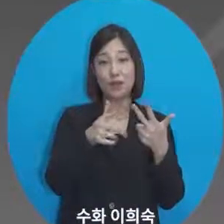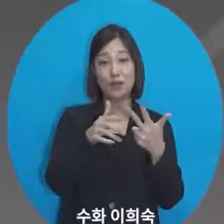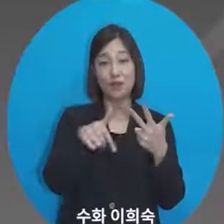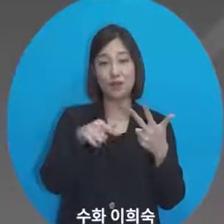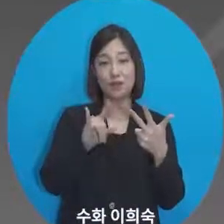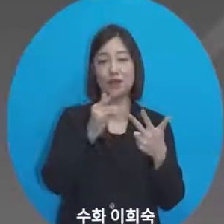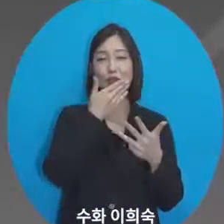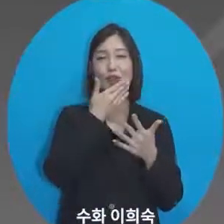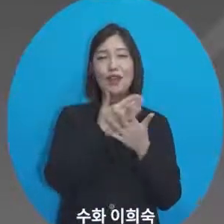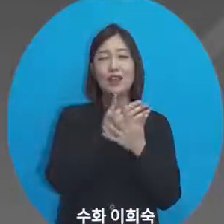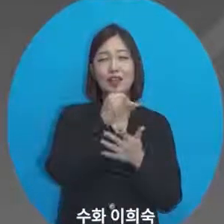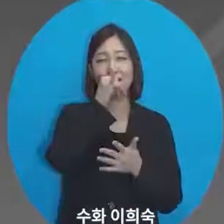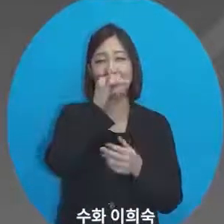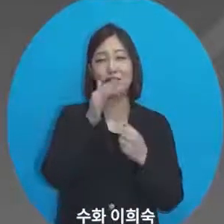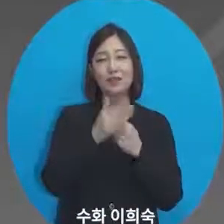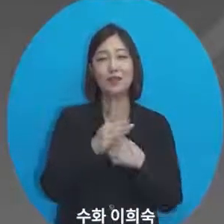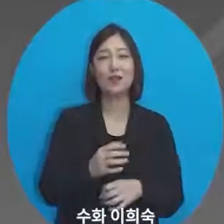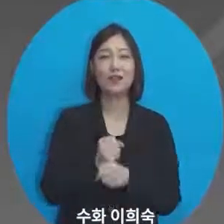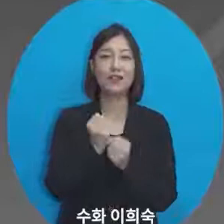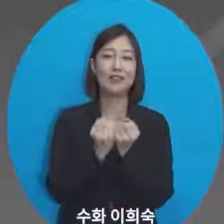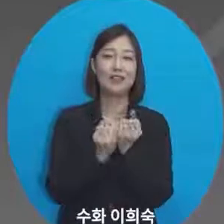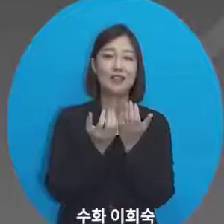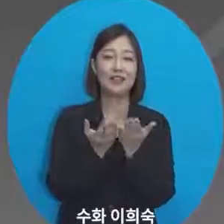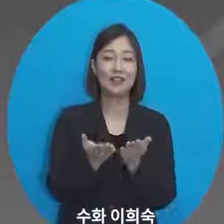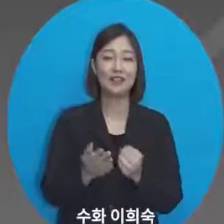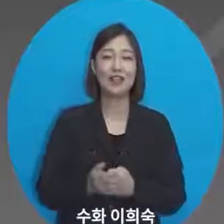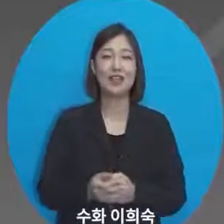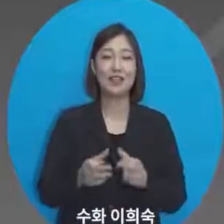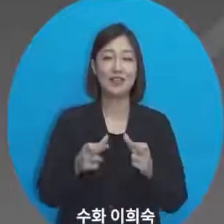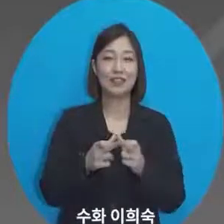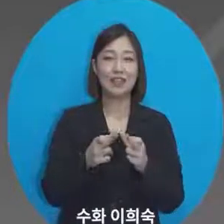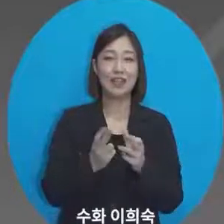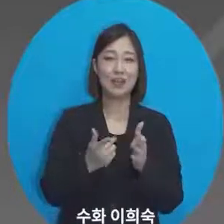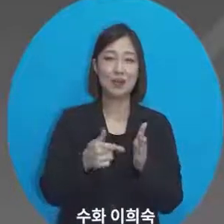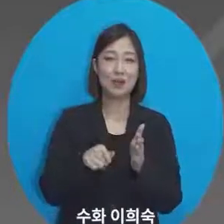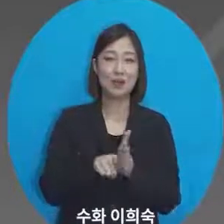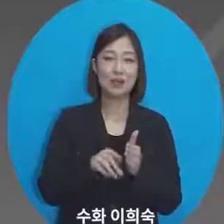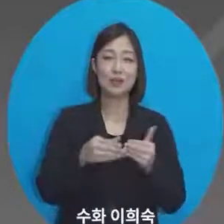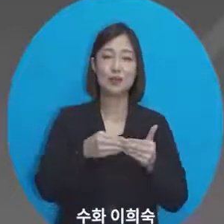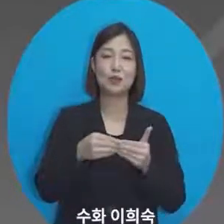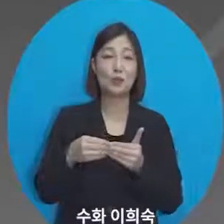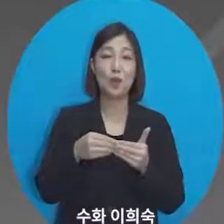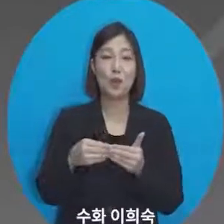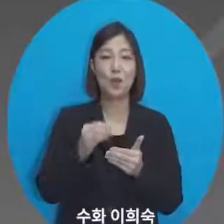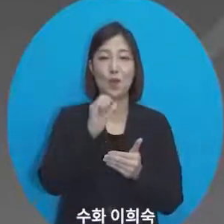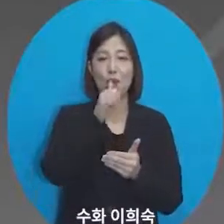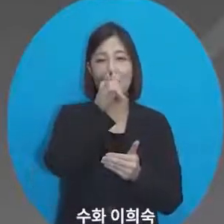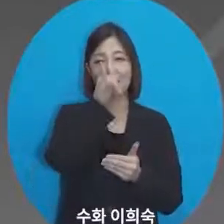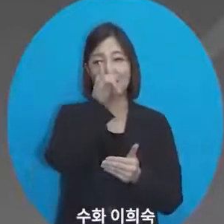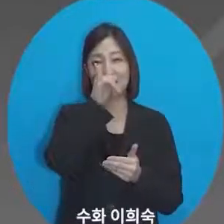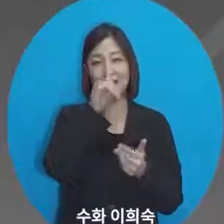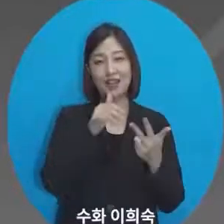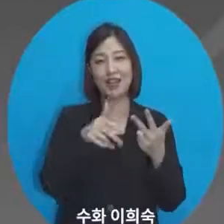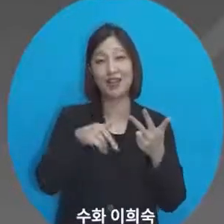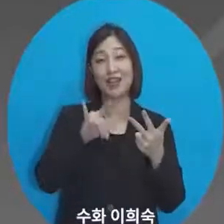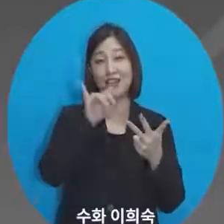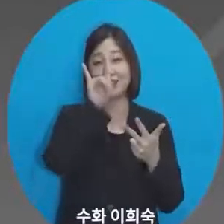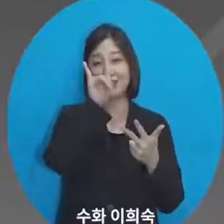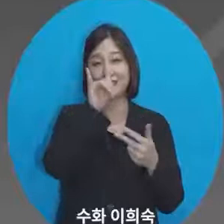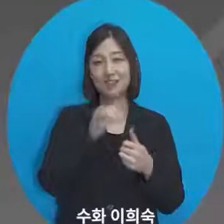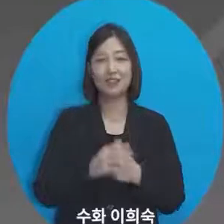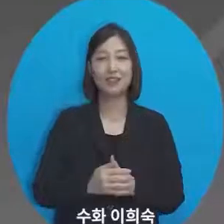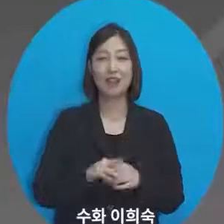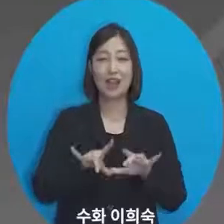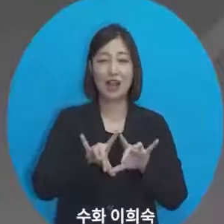경로상의 단차 제거, 그 다음에 장애인 등을 고려한 유도 안내 등등의 그 7가지 내용을 요약을 할 수가 있는데